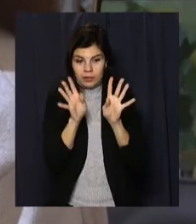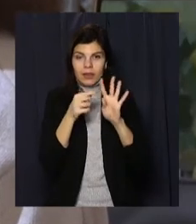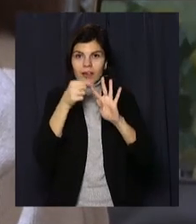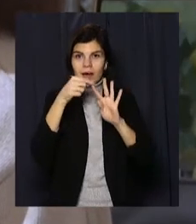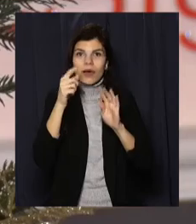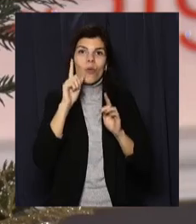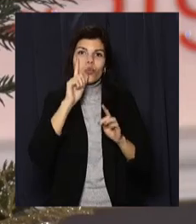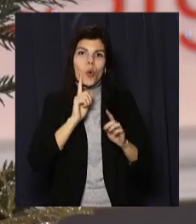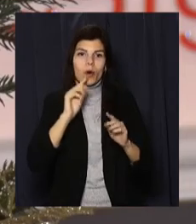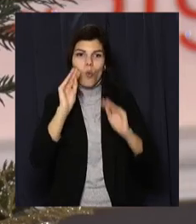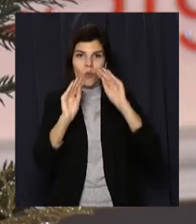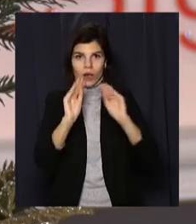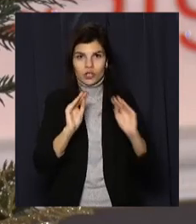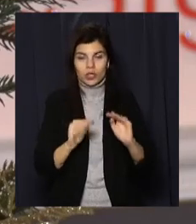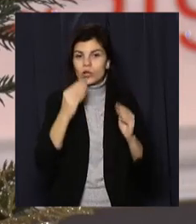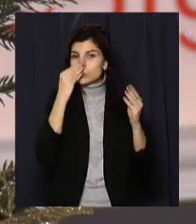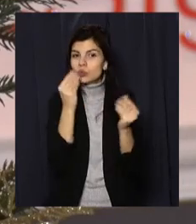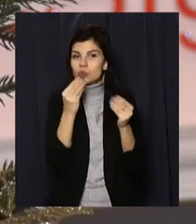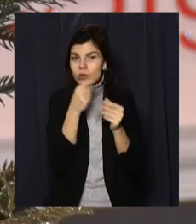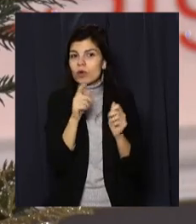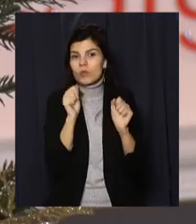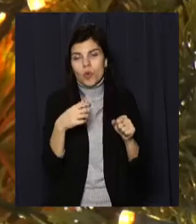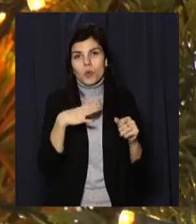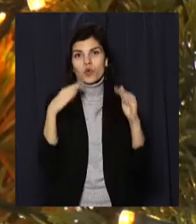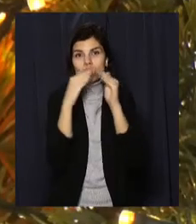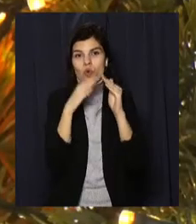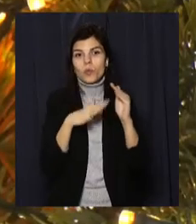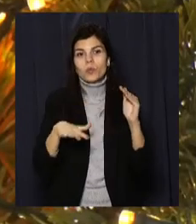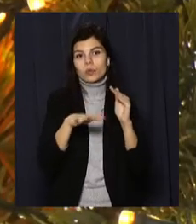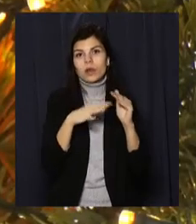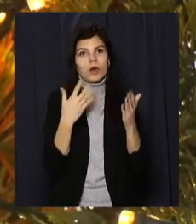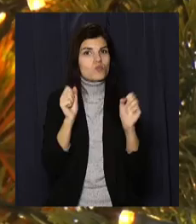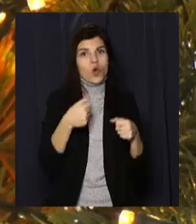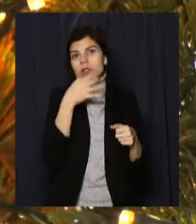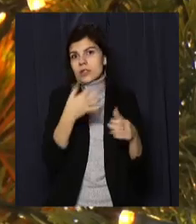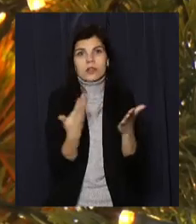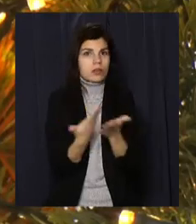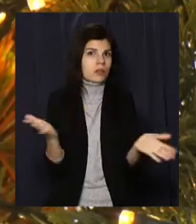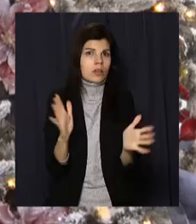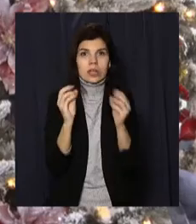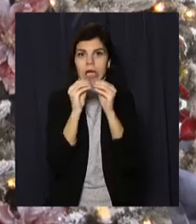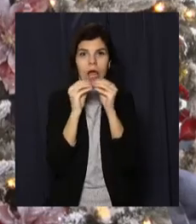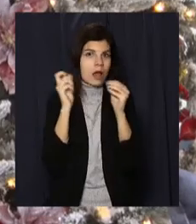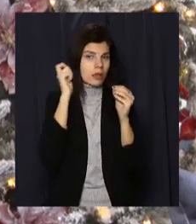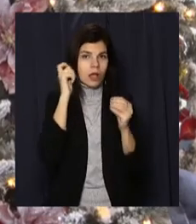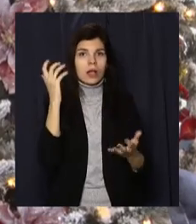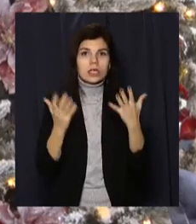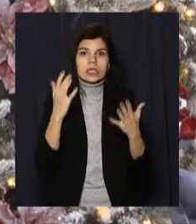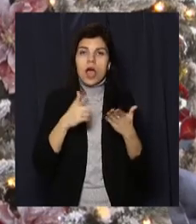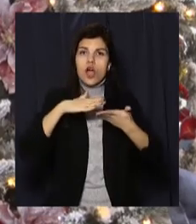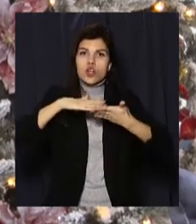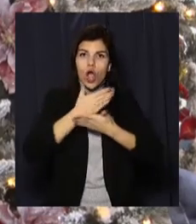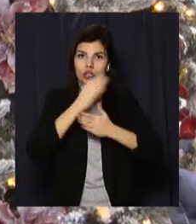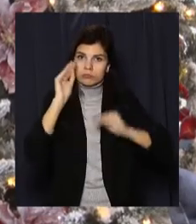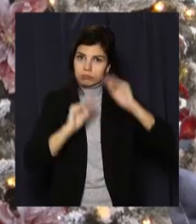их украшение. Штучна ялинка може стати прикрасою у селі щонайменше на 10 років. Проте за умови, що вона виготовлена з